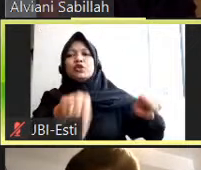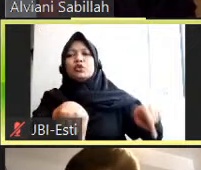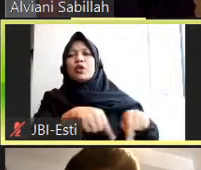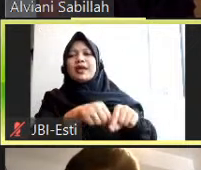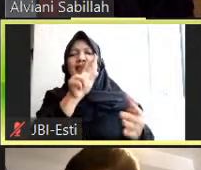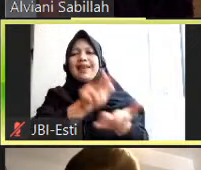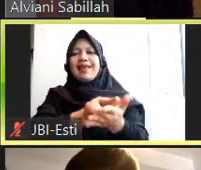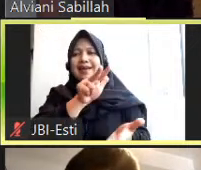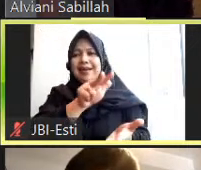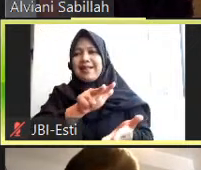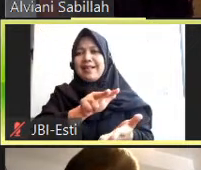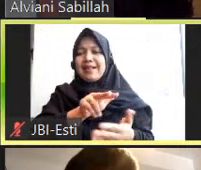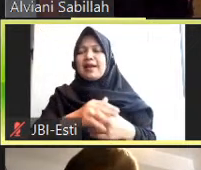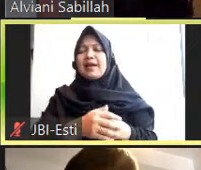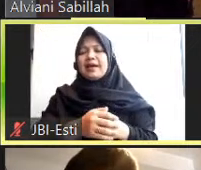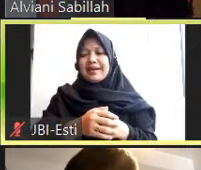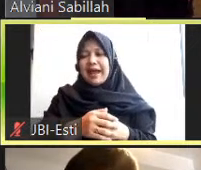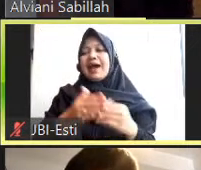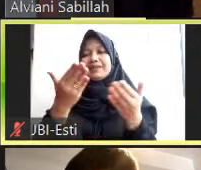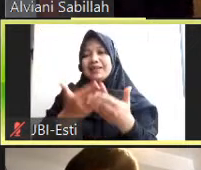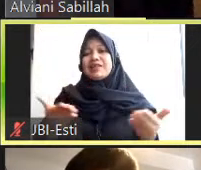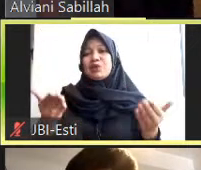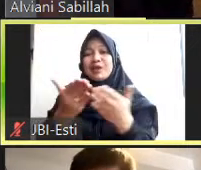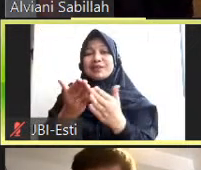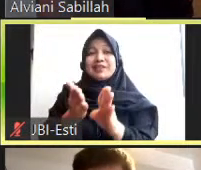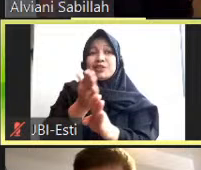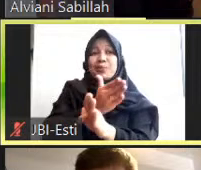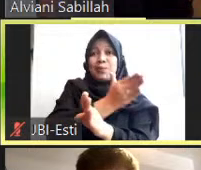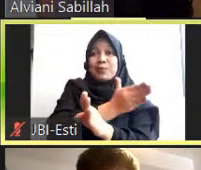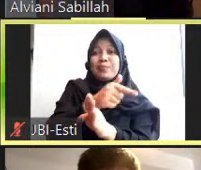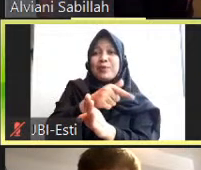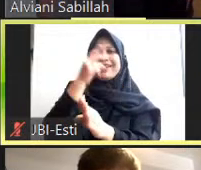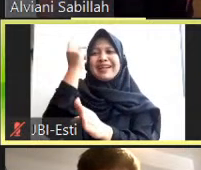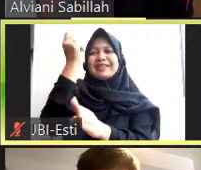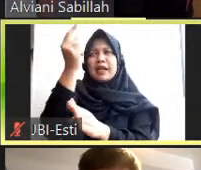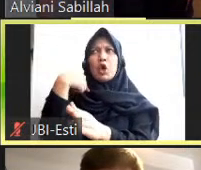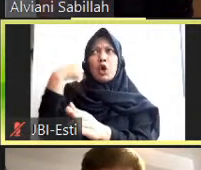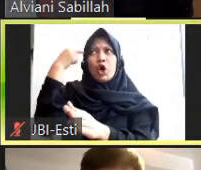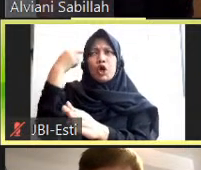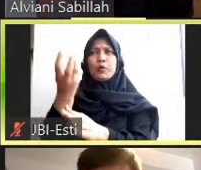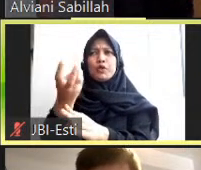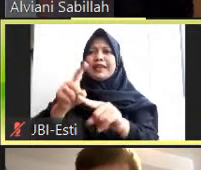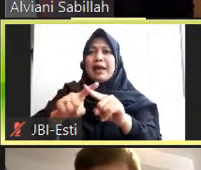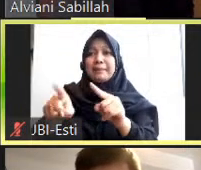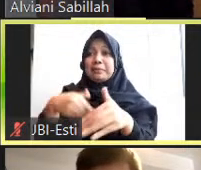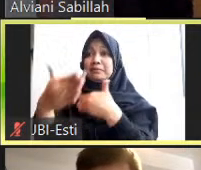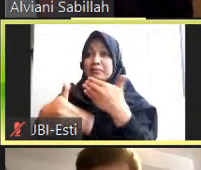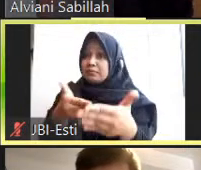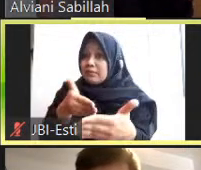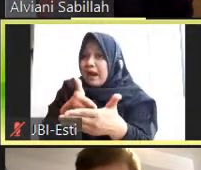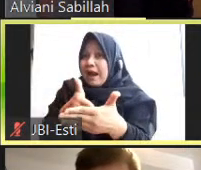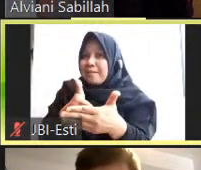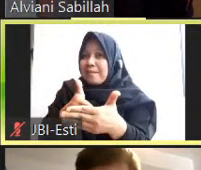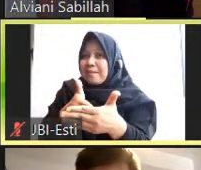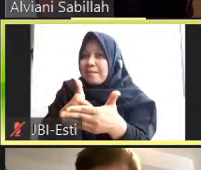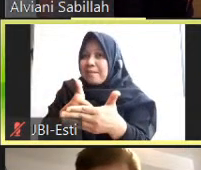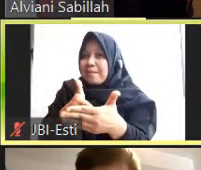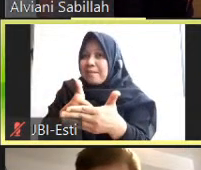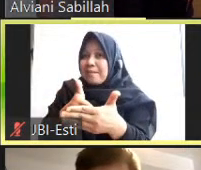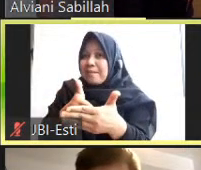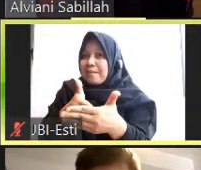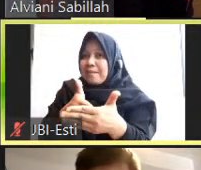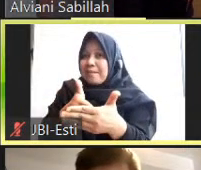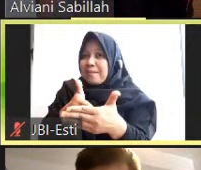yang udah direncanakan gitu. Seringkali terjadi hambatan di jalur komunikasi.